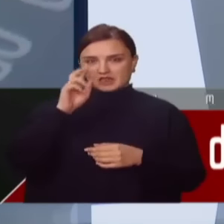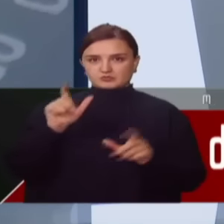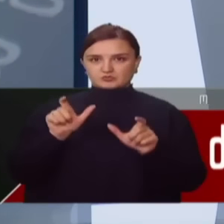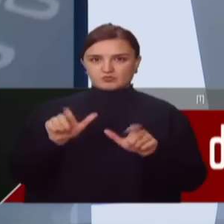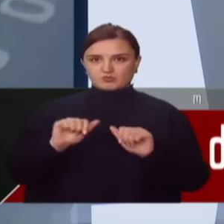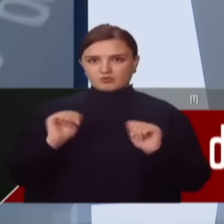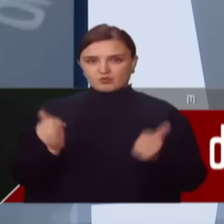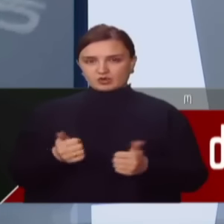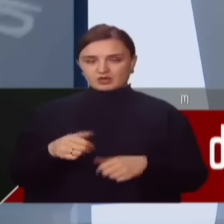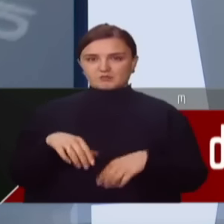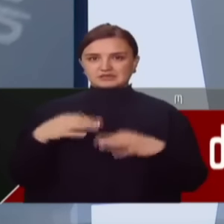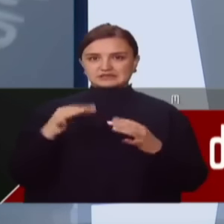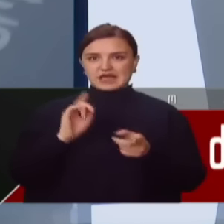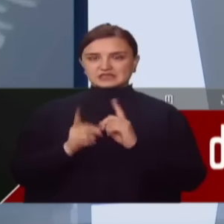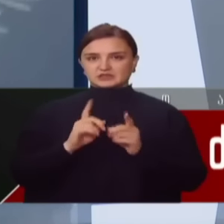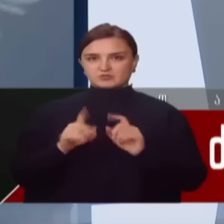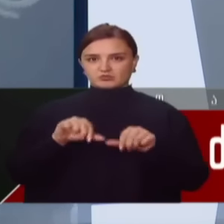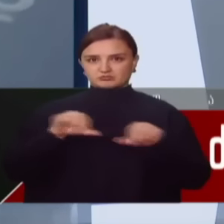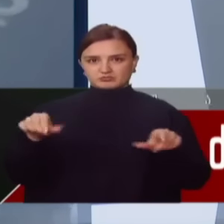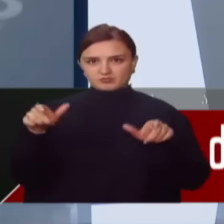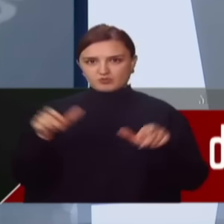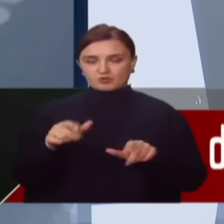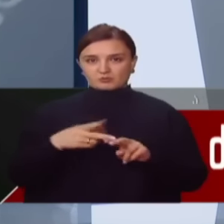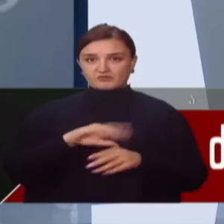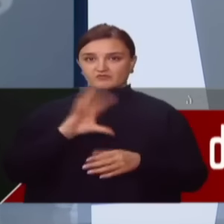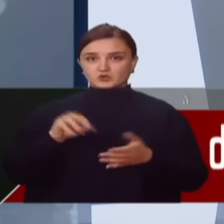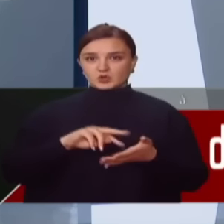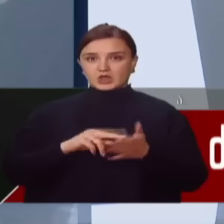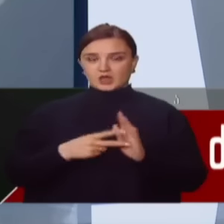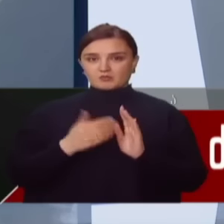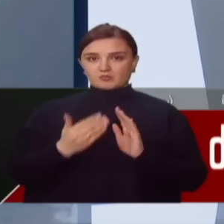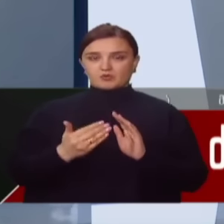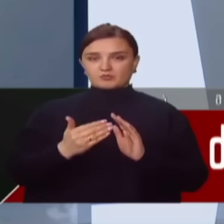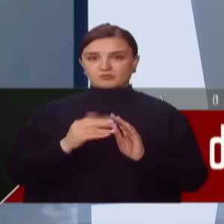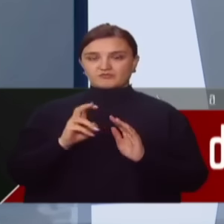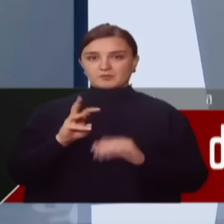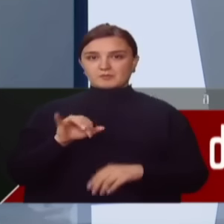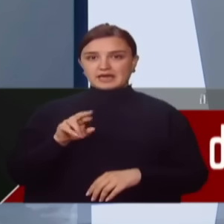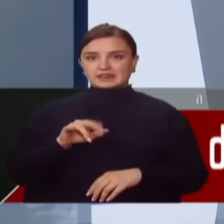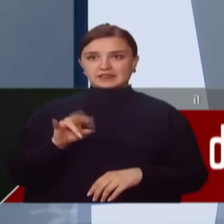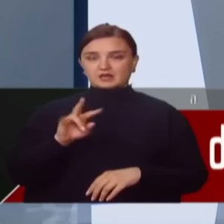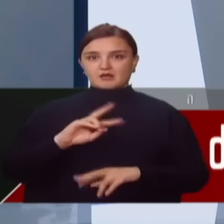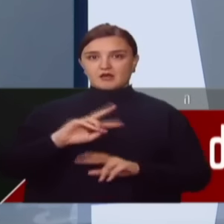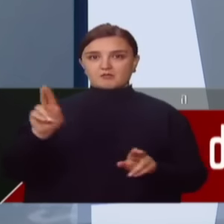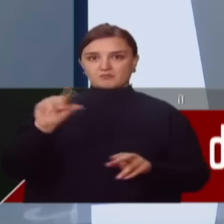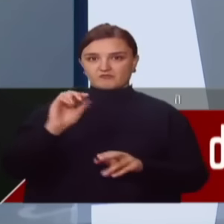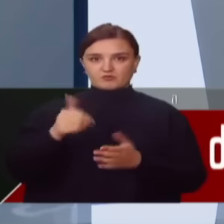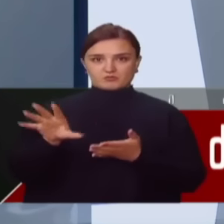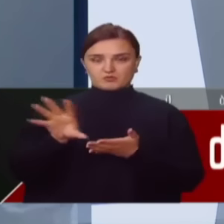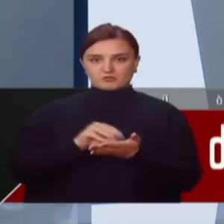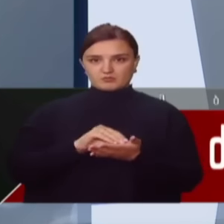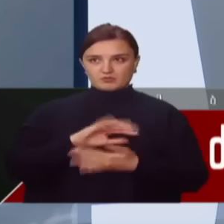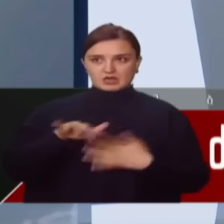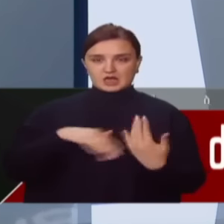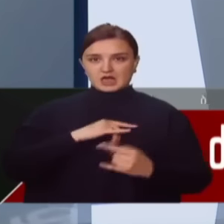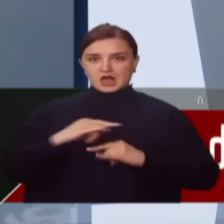ბლოკირება, სატრანსპორტო კვანძების პარალიზება. სუსი ყველამ გეგმის მიზნად ეგრეთ წოდებული მაიდნის მოვლენების განმეორებას აცხადებს და ქაოსის